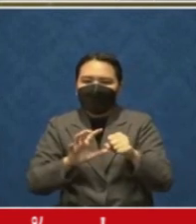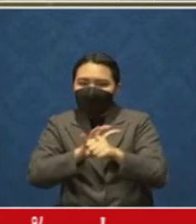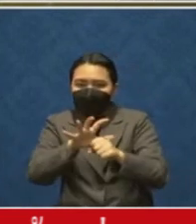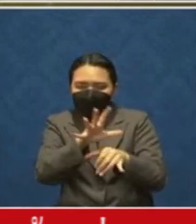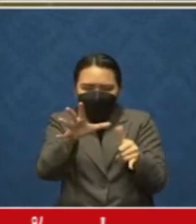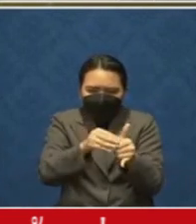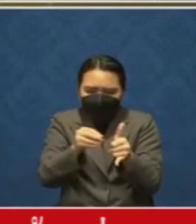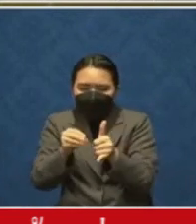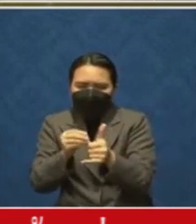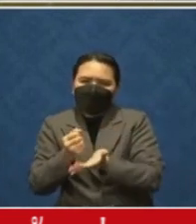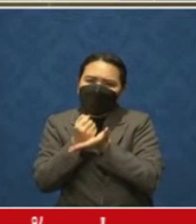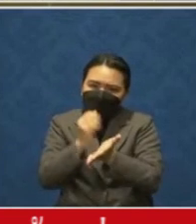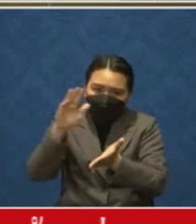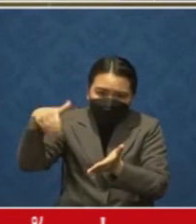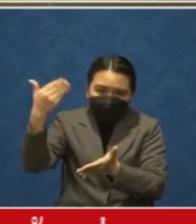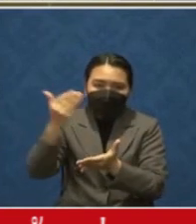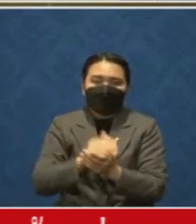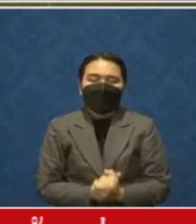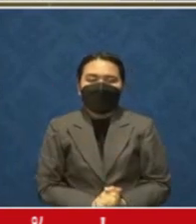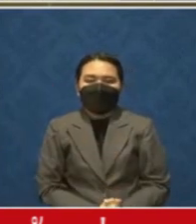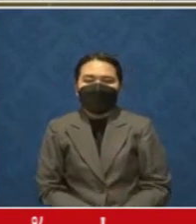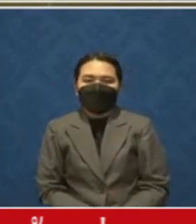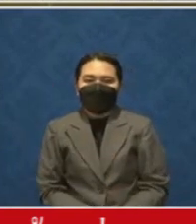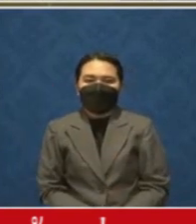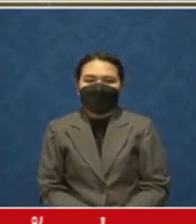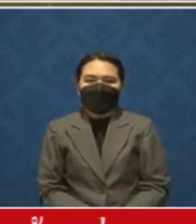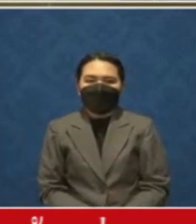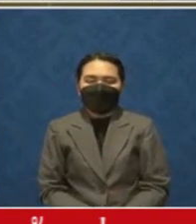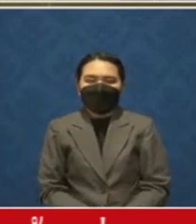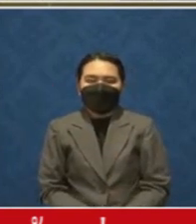ครับหน้า36ครับ